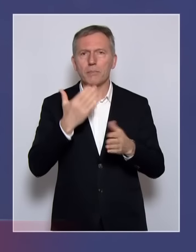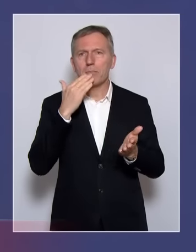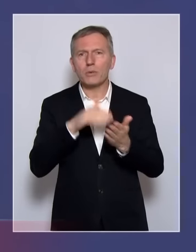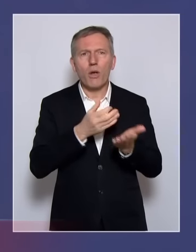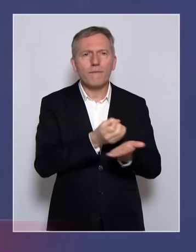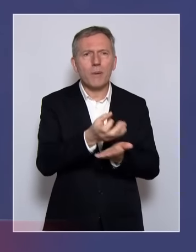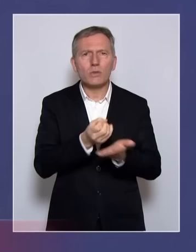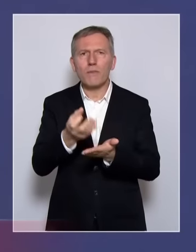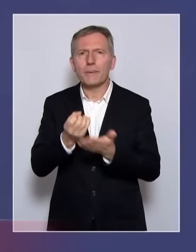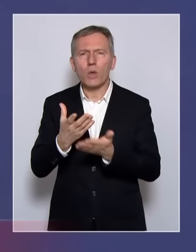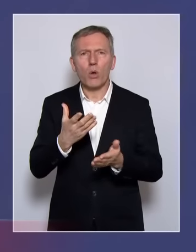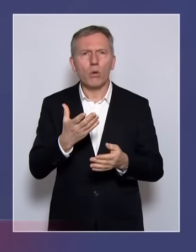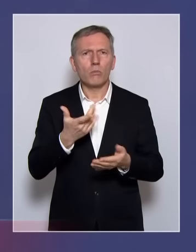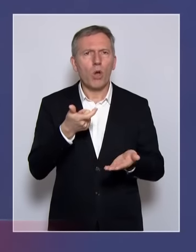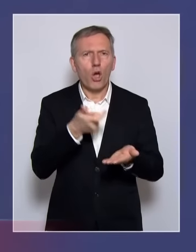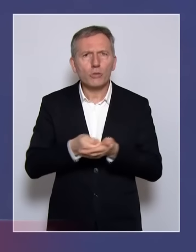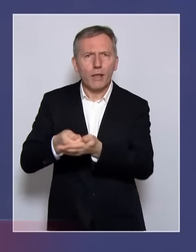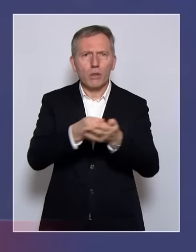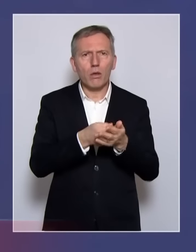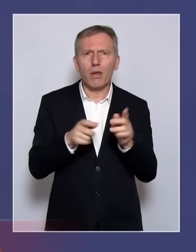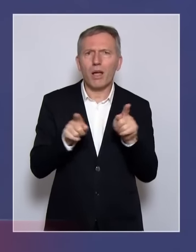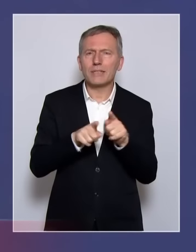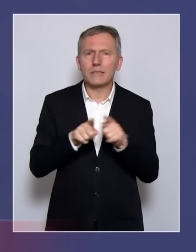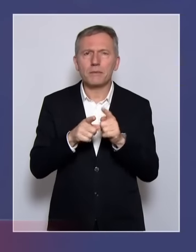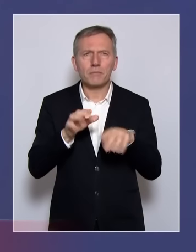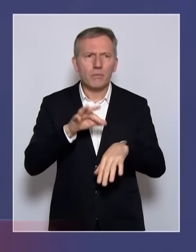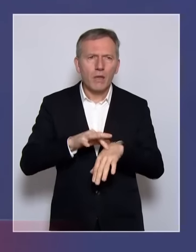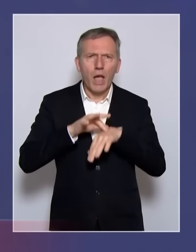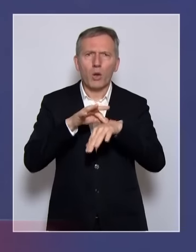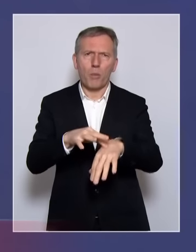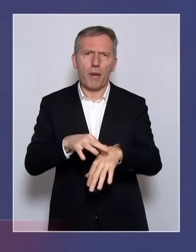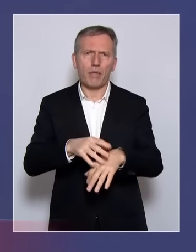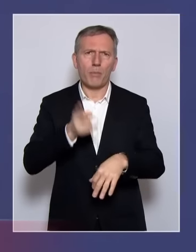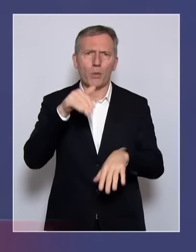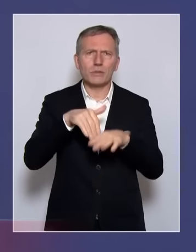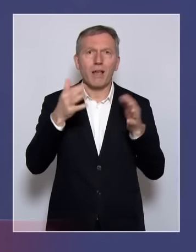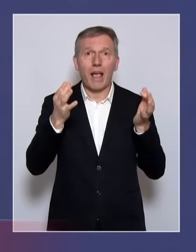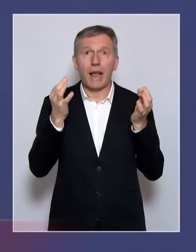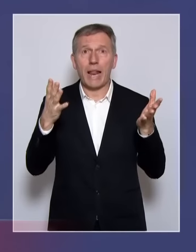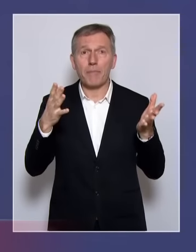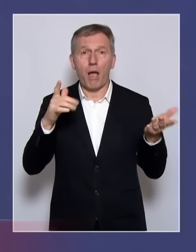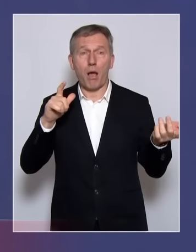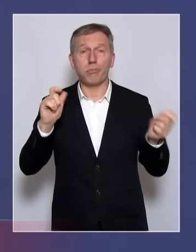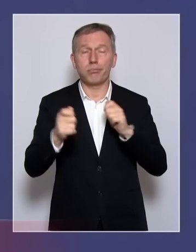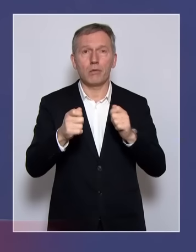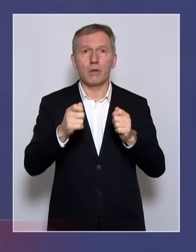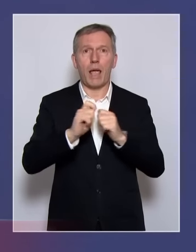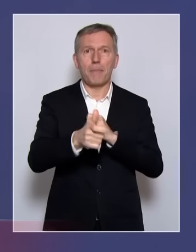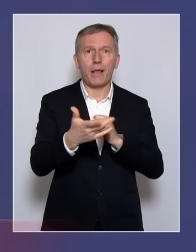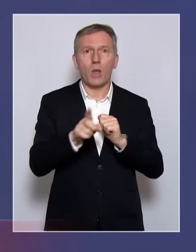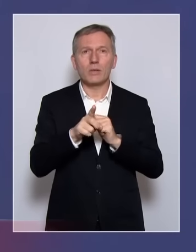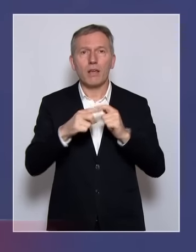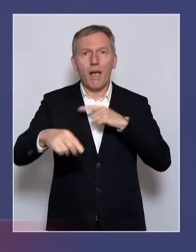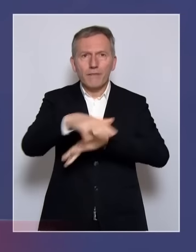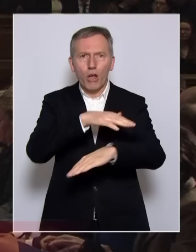consommateur, d'accompagnement pour gérer justement l'impact climatique et environnemental, mais aussi de